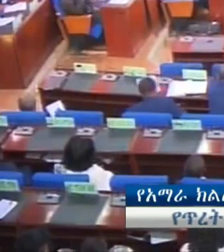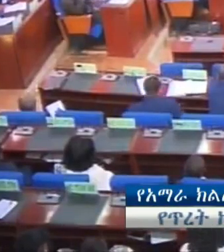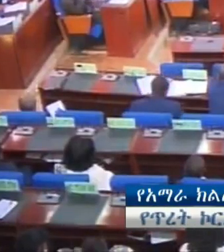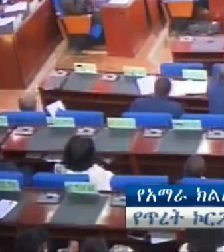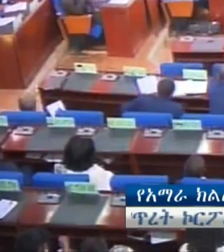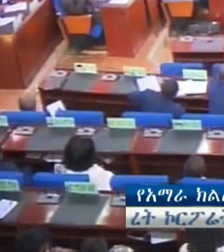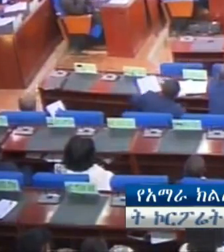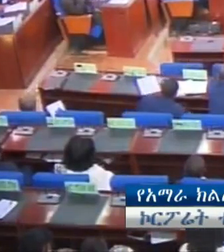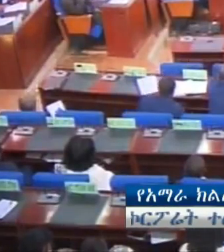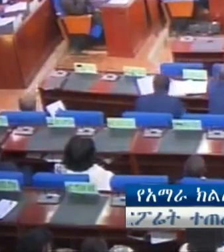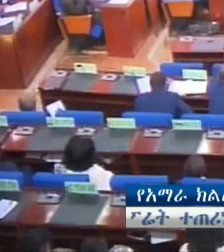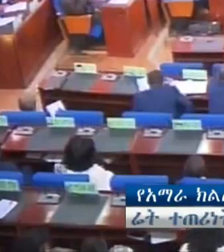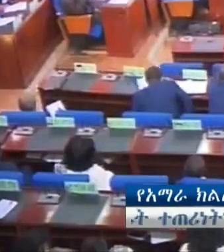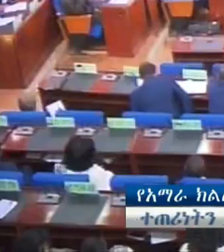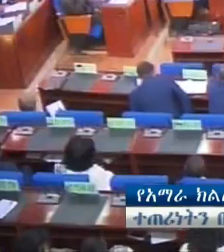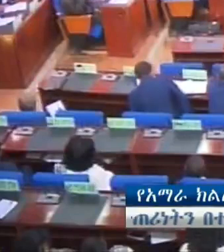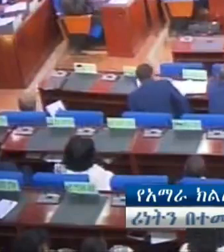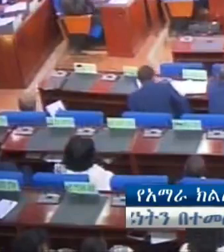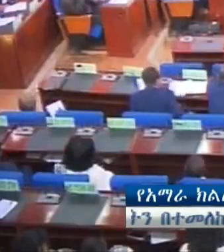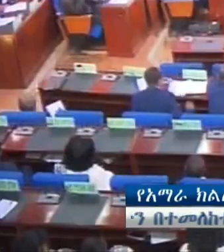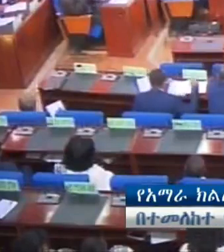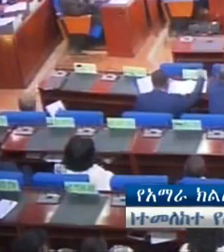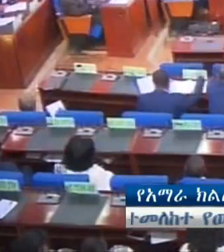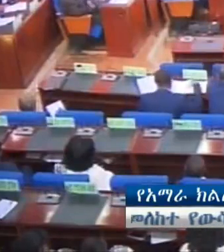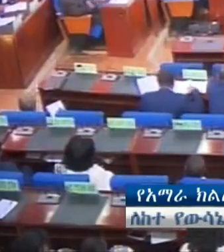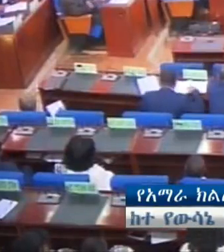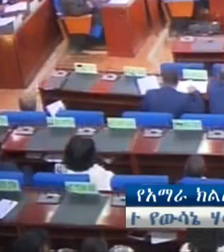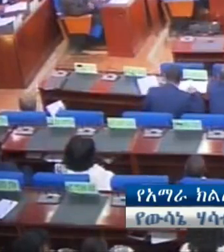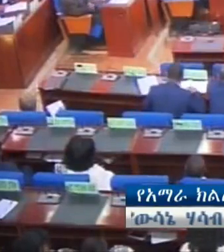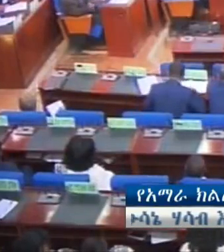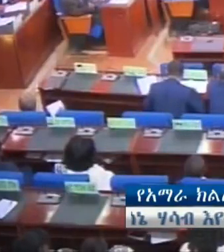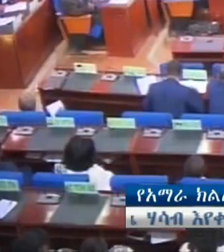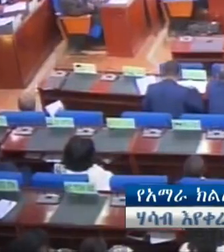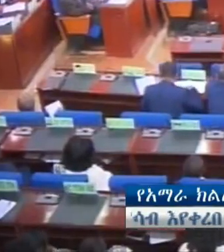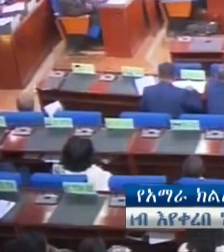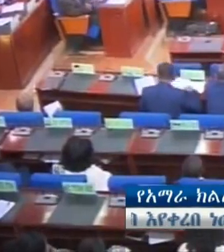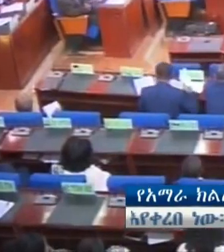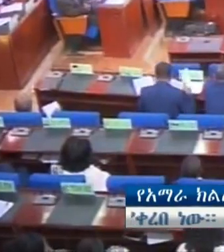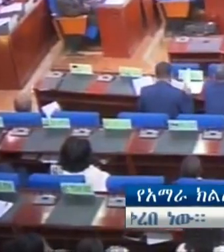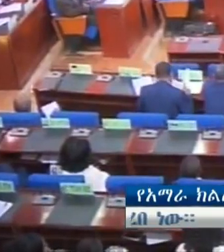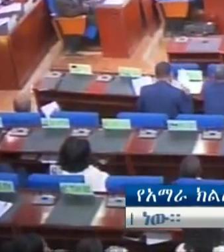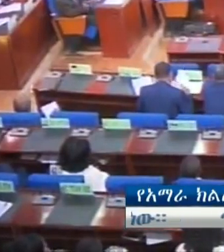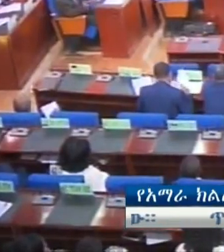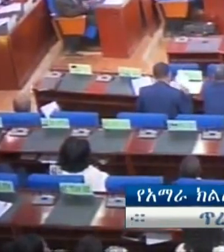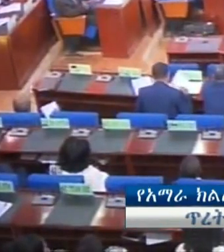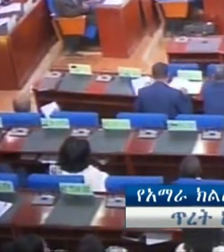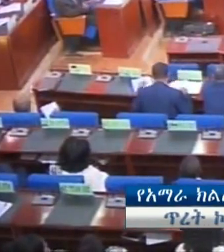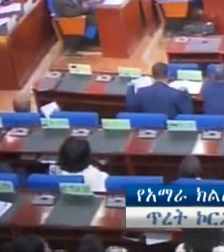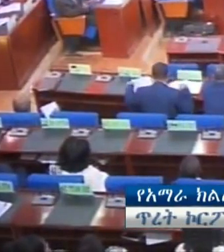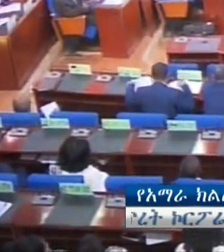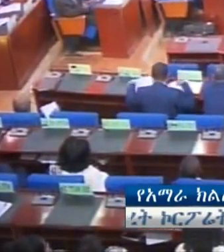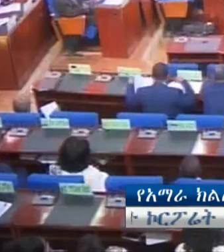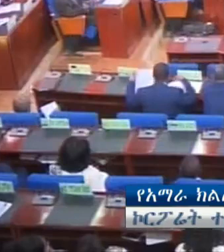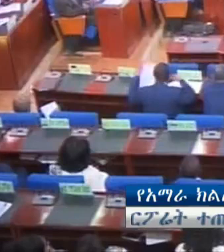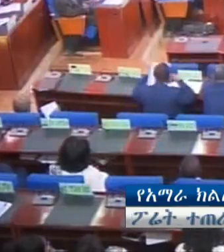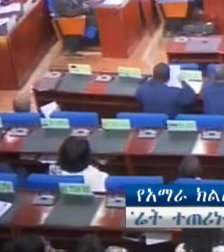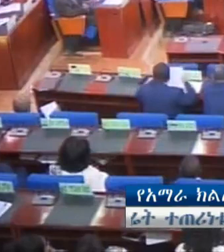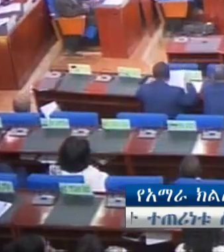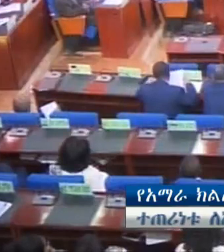እዚህ ቤትም ከዚህ ቤት ውጭም ስለ ጥረት እንዲነሳ ማይፈልጉ ሀይሎች አሉ። ግን ይህ ህዝብ ሀብት ስለሆነ በቻልነው መጠን ለመታገል